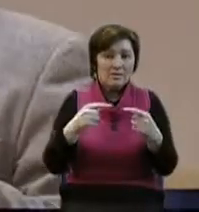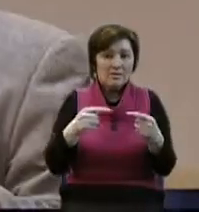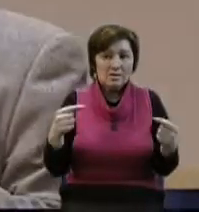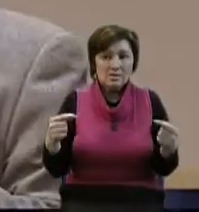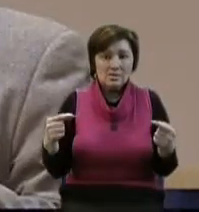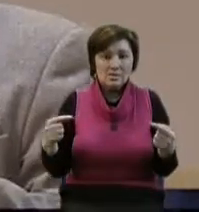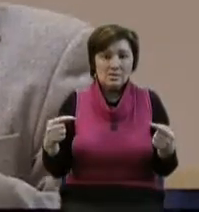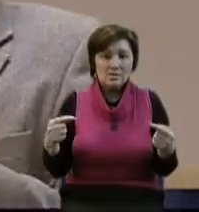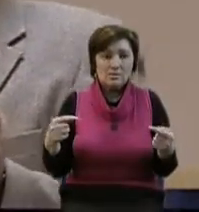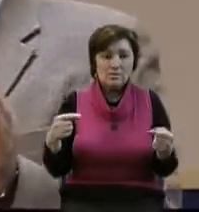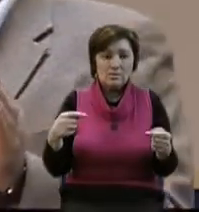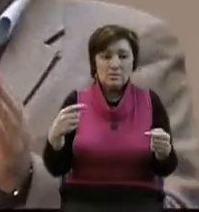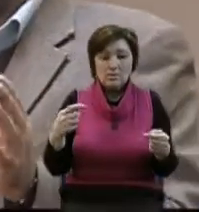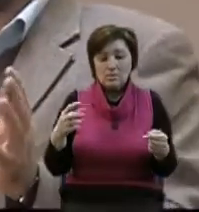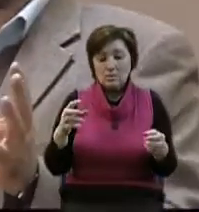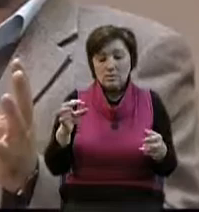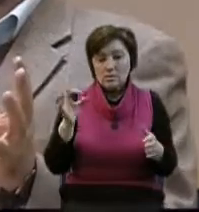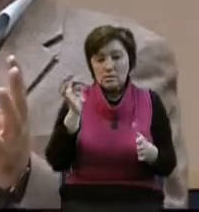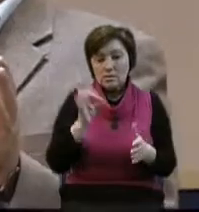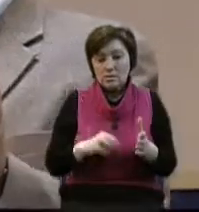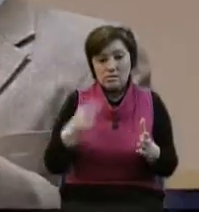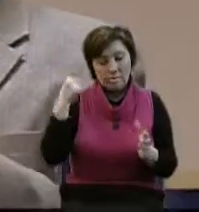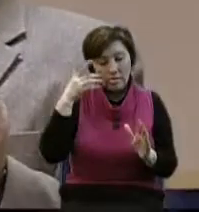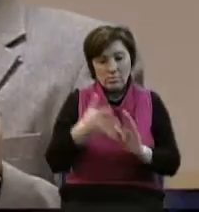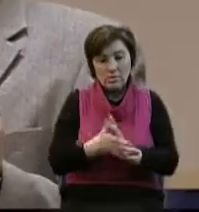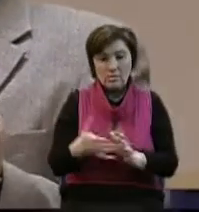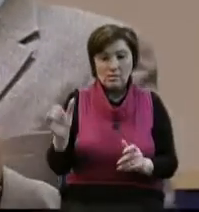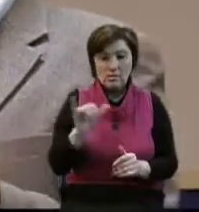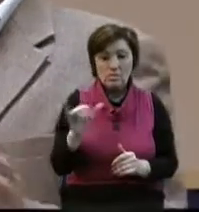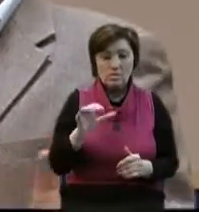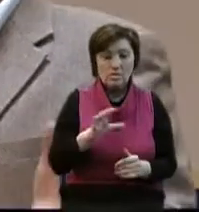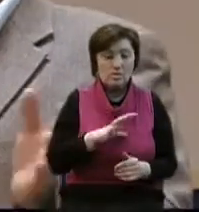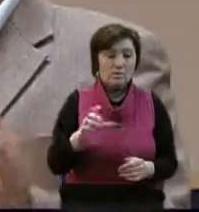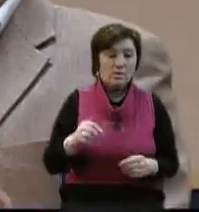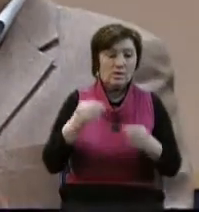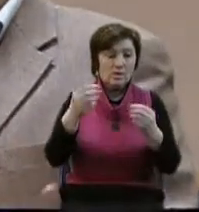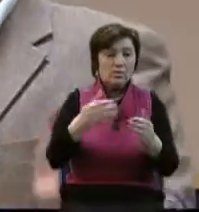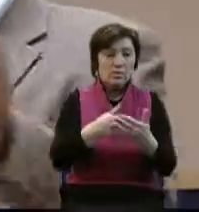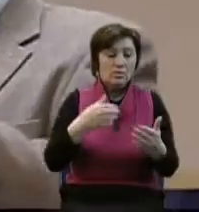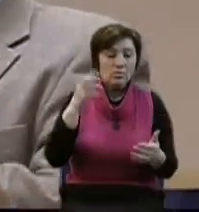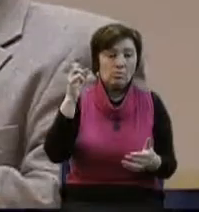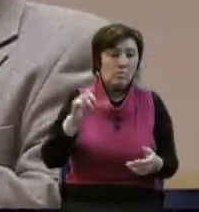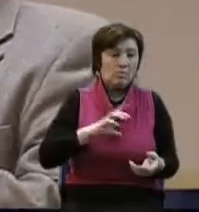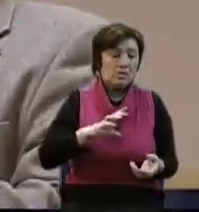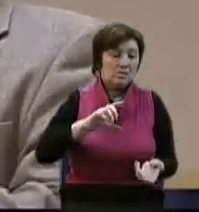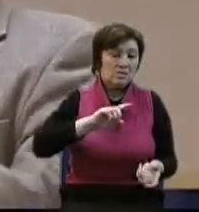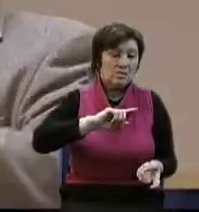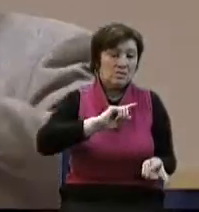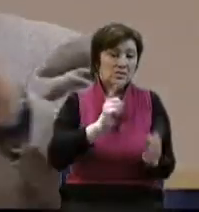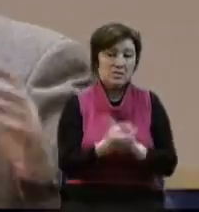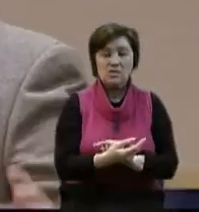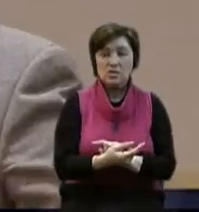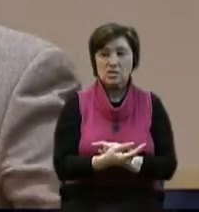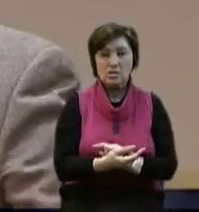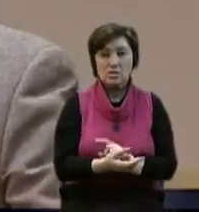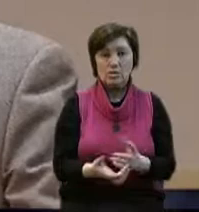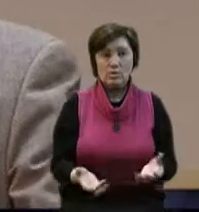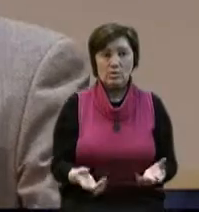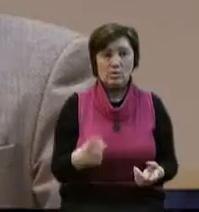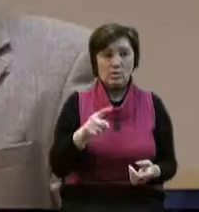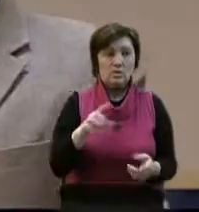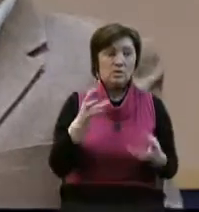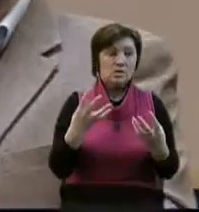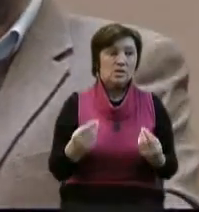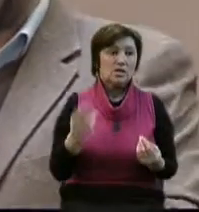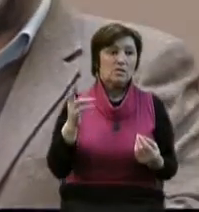это первоначальное понимание субботы, которое было дано, оно было извращено. И по сути тот день,